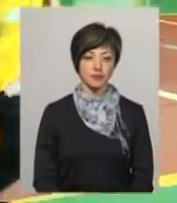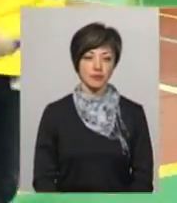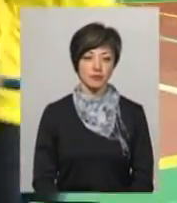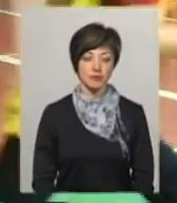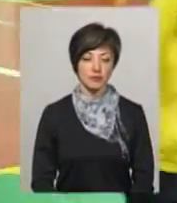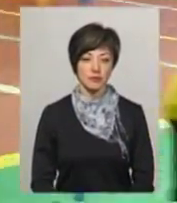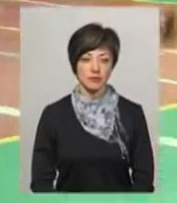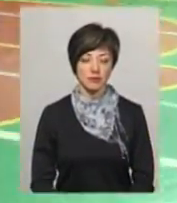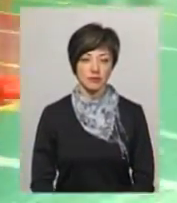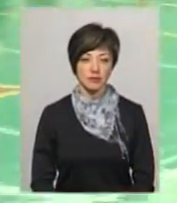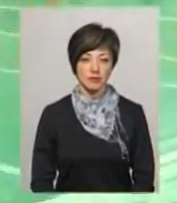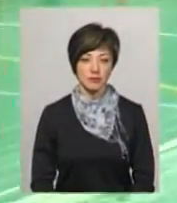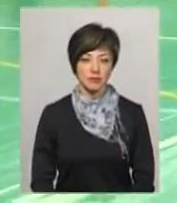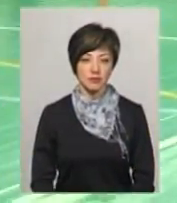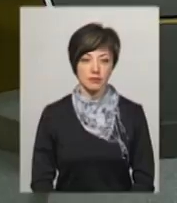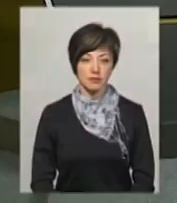Цегольник, новини Поділля, Центр.